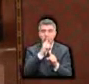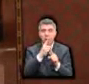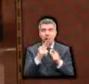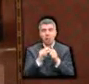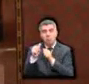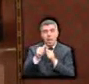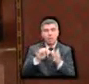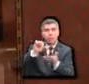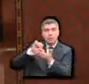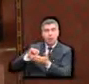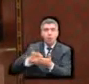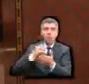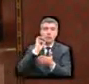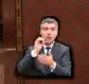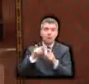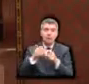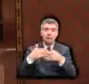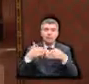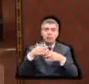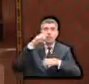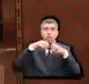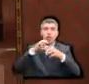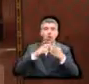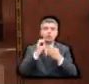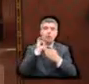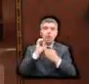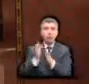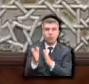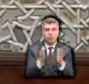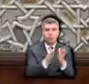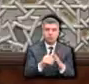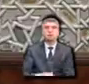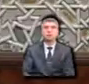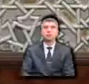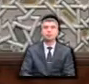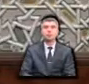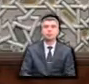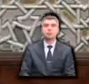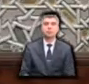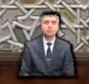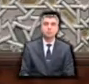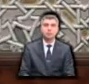العزلة المناطق المحاصرة بالثلوج. شكرا سيد الرئيس. شكرا سيد الوزير.